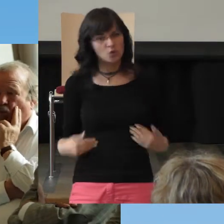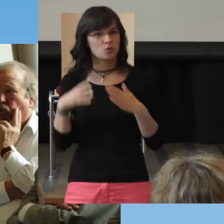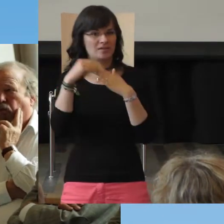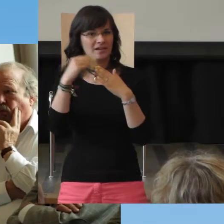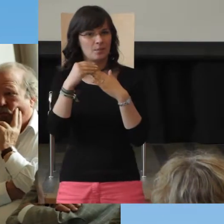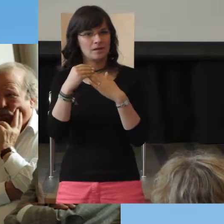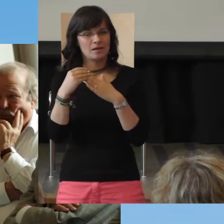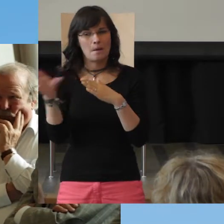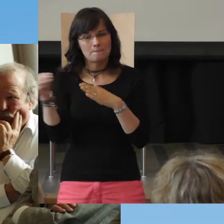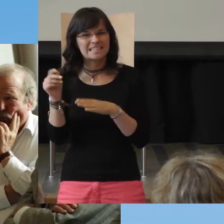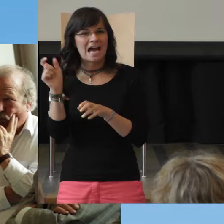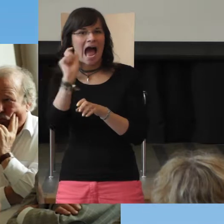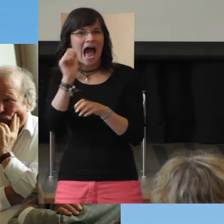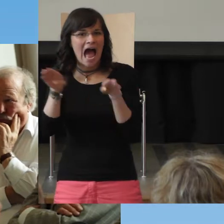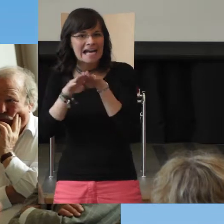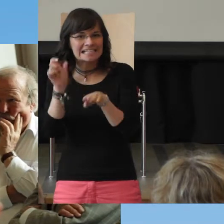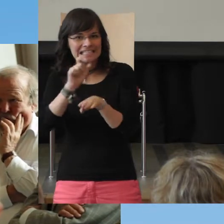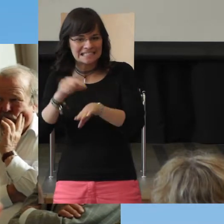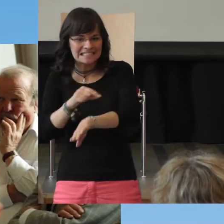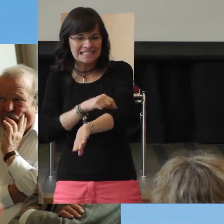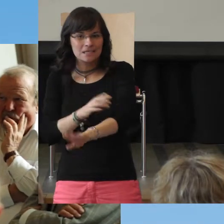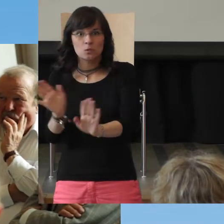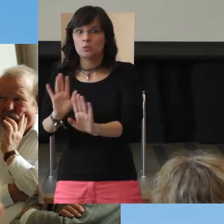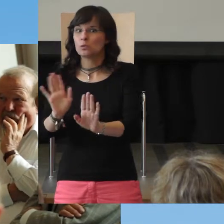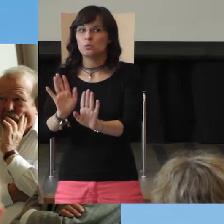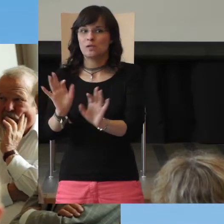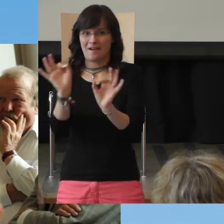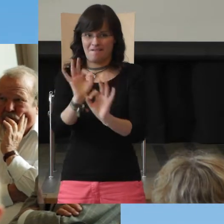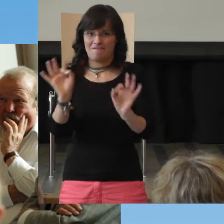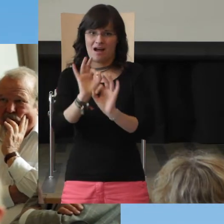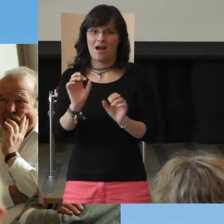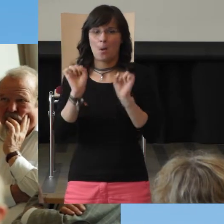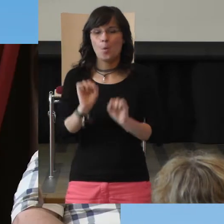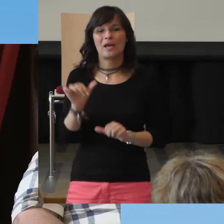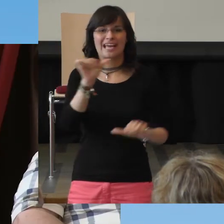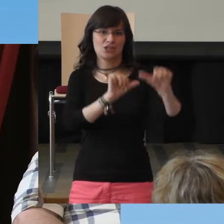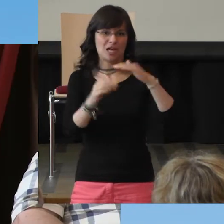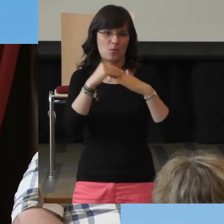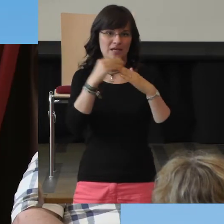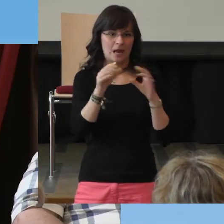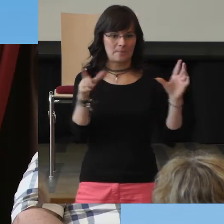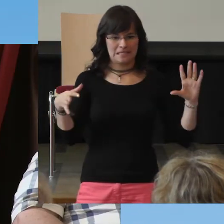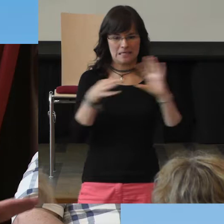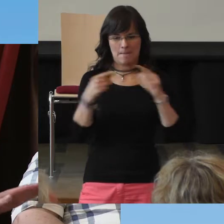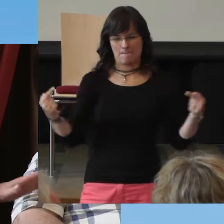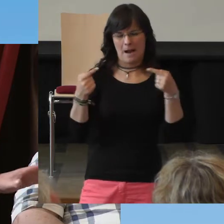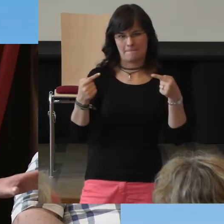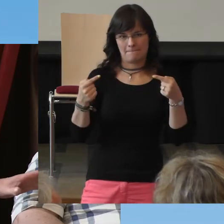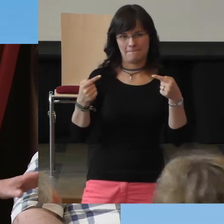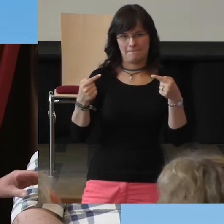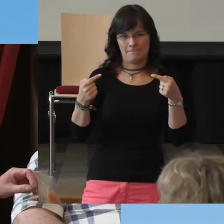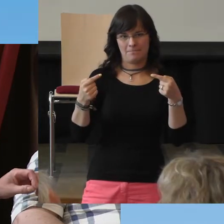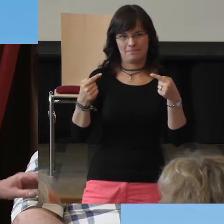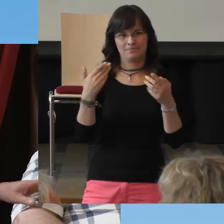Chemotherapeutika ich frage jetzt mal Professor Ferber ich habe gelesen das